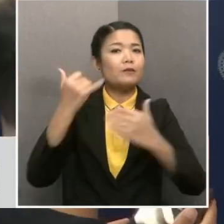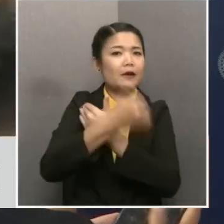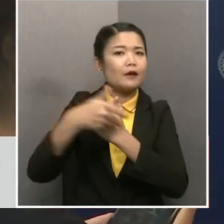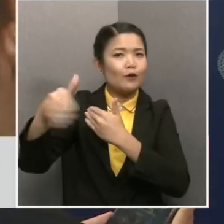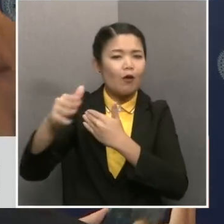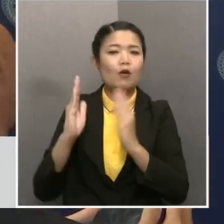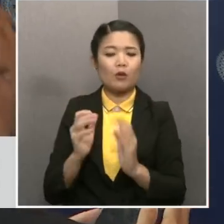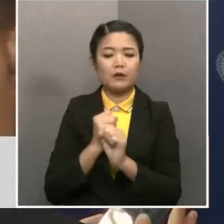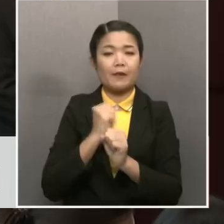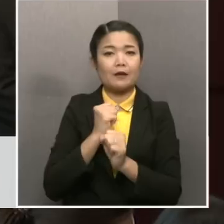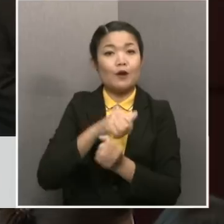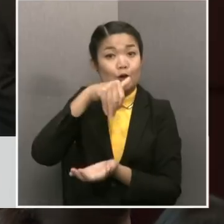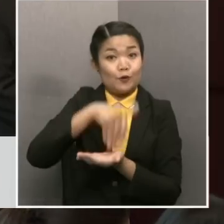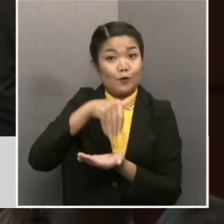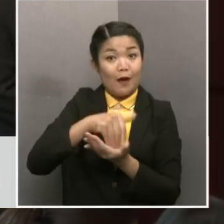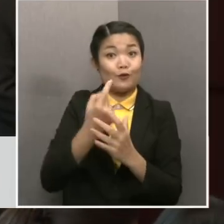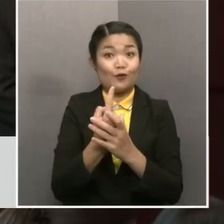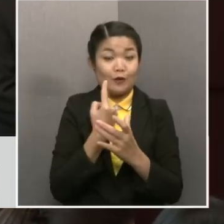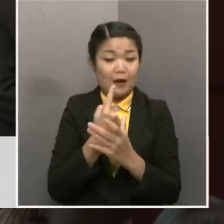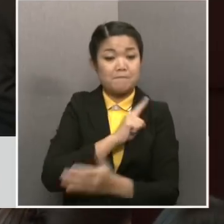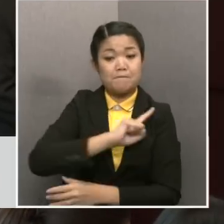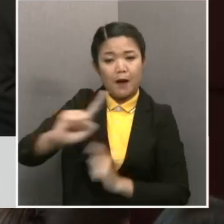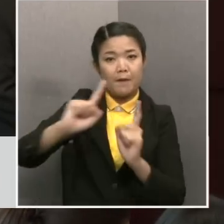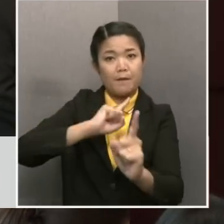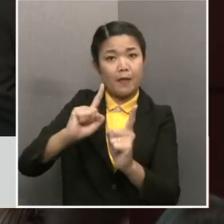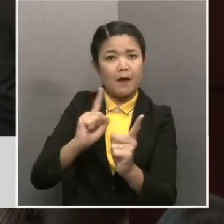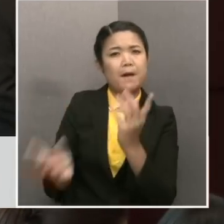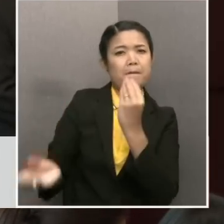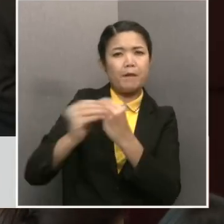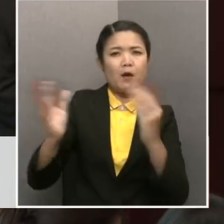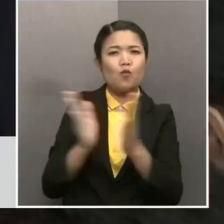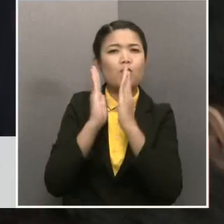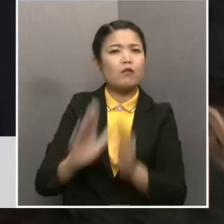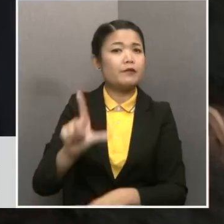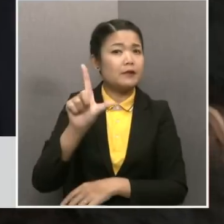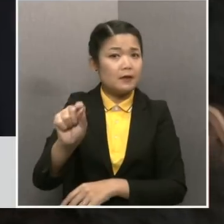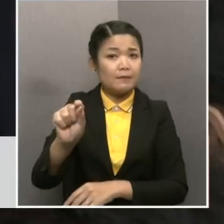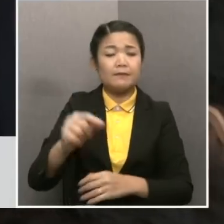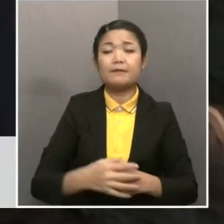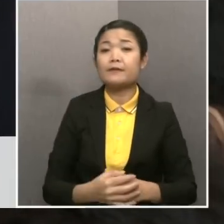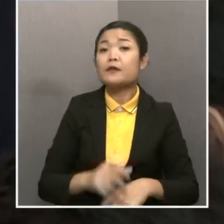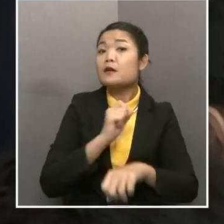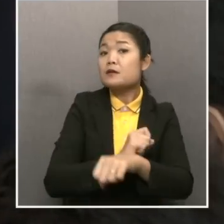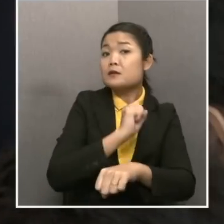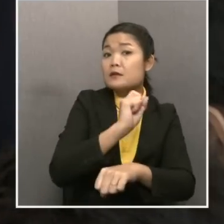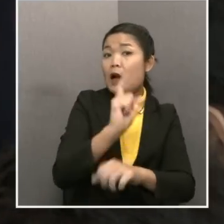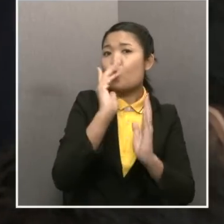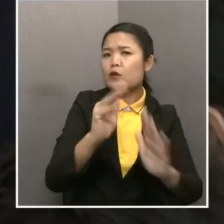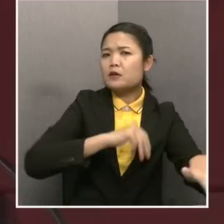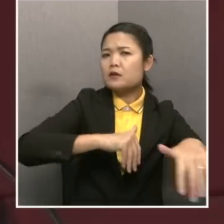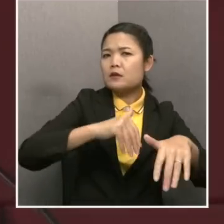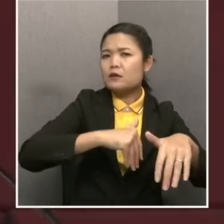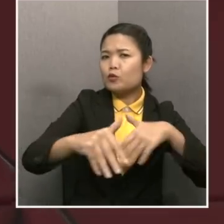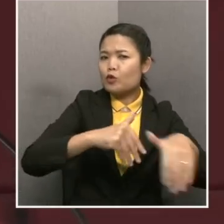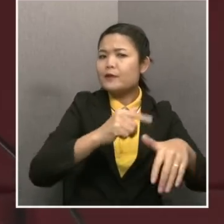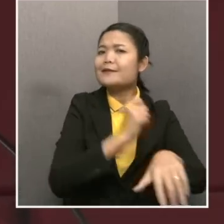จากส่วนกลางและบริเวณโดยรอบอิสราเอลไปเพิ่มประมาณ20รายนอกจากนี้ยังได้มีการจ้างบุคลากรท้องถิ่นไปช่วย